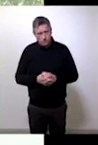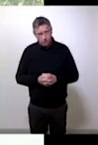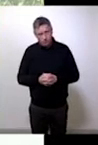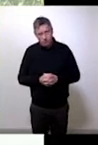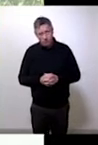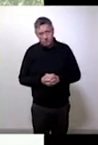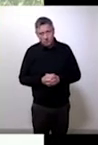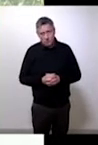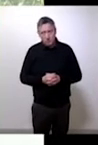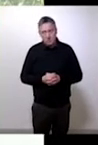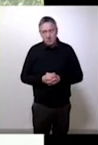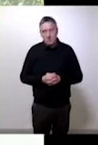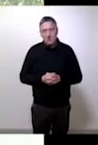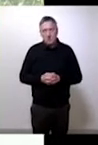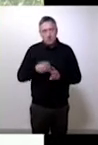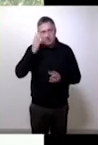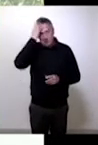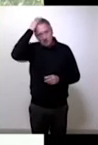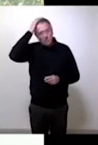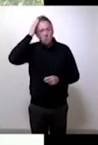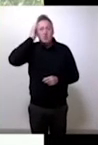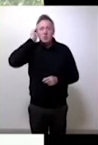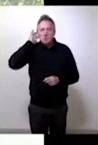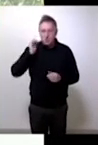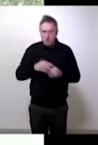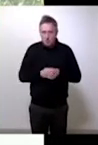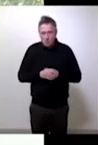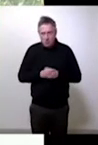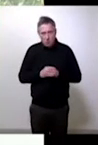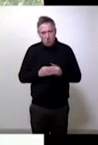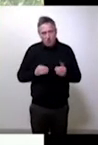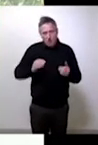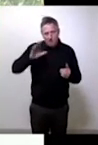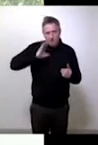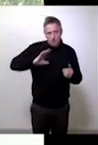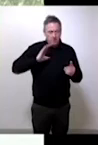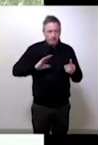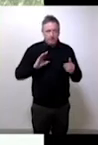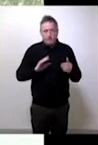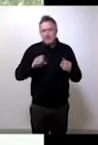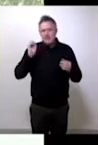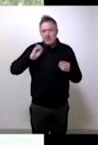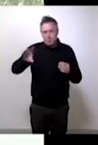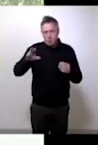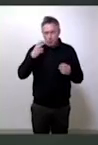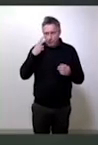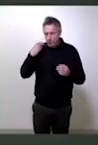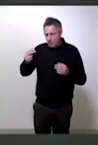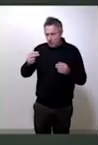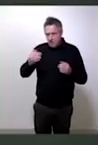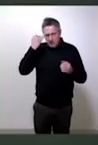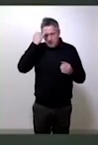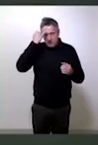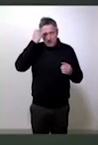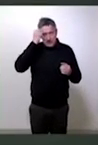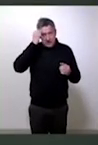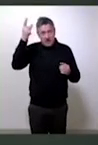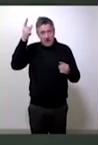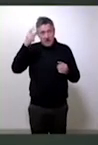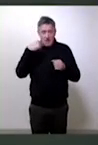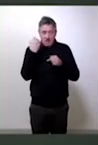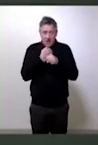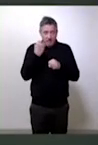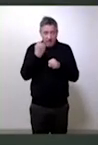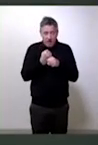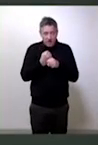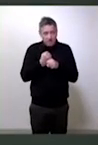Alors, on avait, pardon, avec la dia précédente, peut-être l'idée du travail que l'on a fait sur